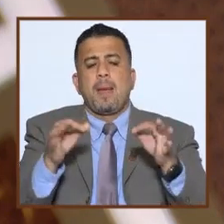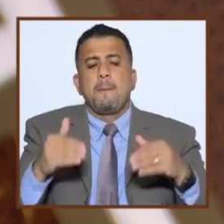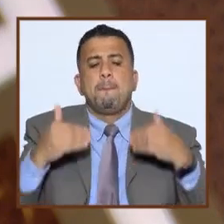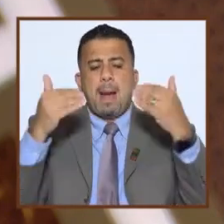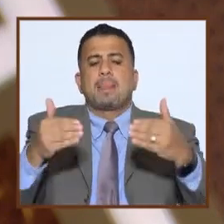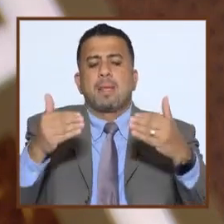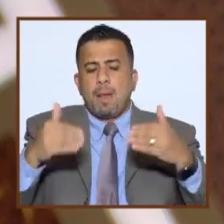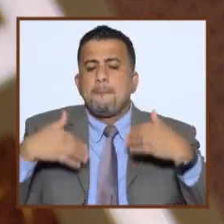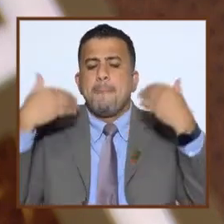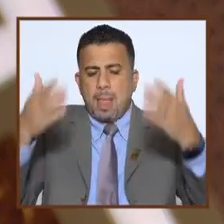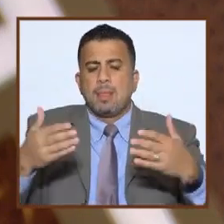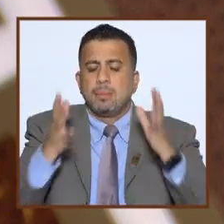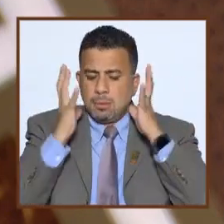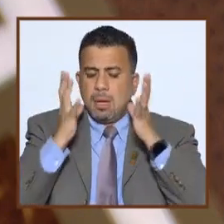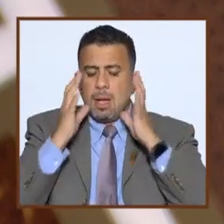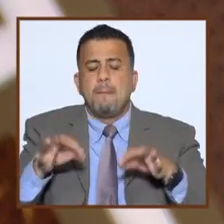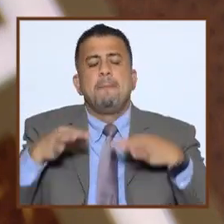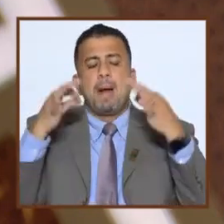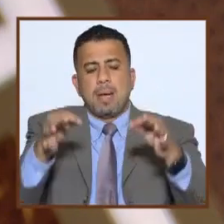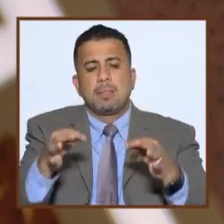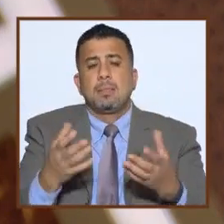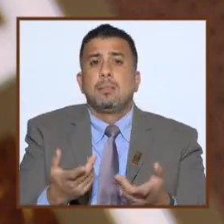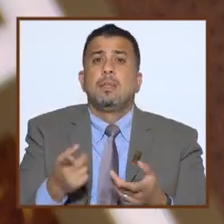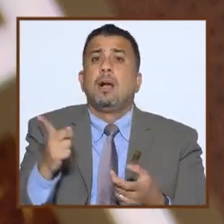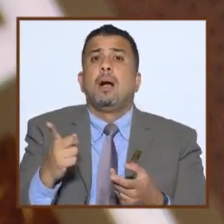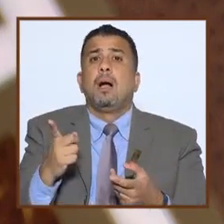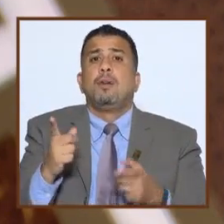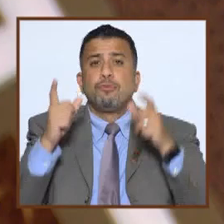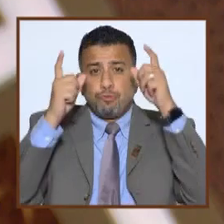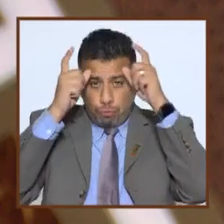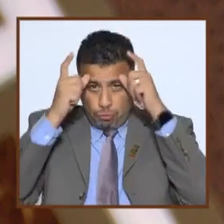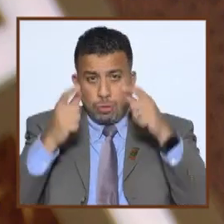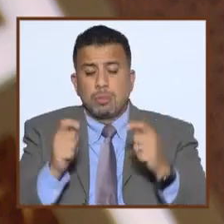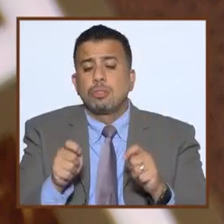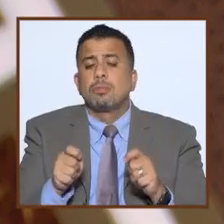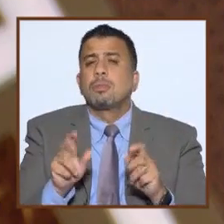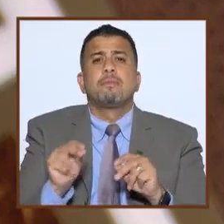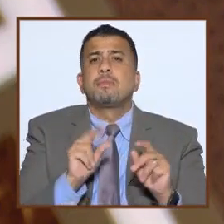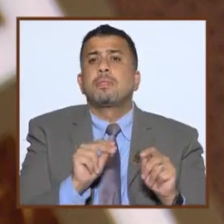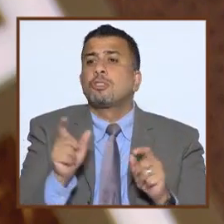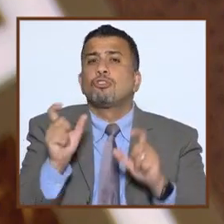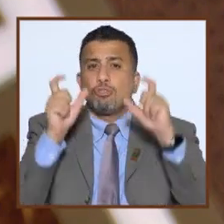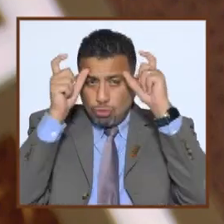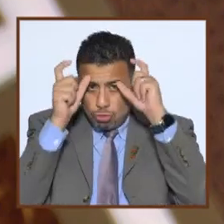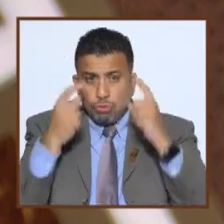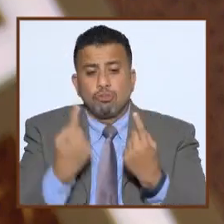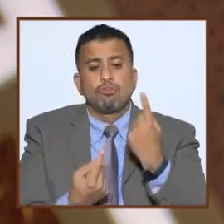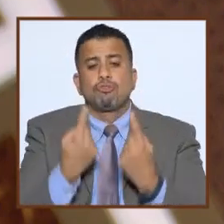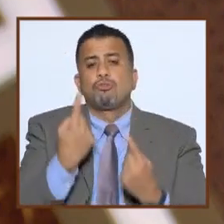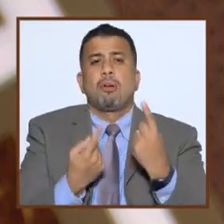وسوف هذه من اعظم مفاتيح ابليس من اعظم ابواب الشيطان والعياذ بالله